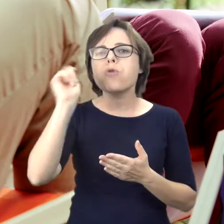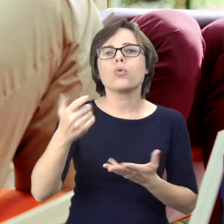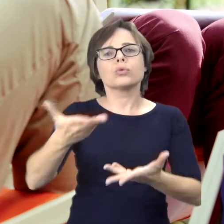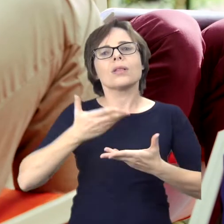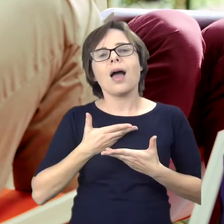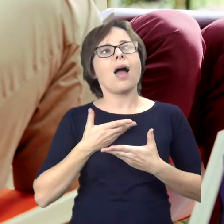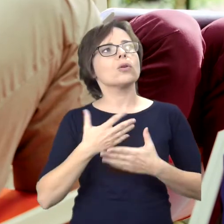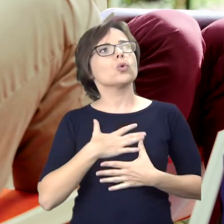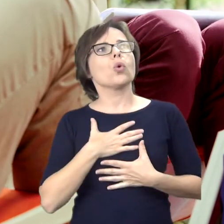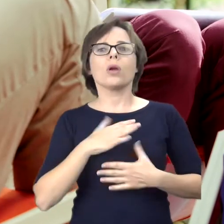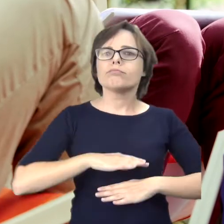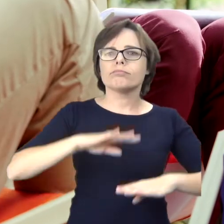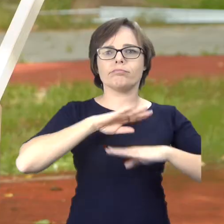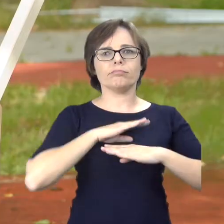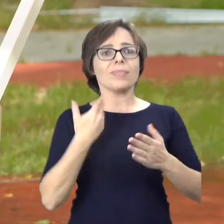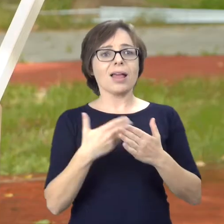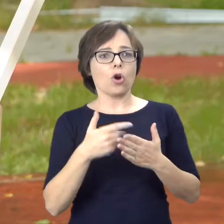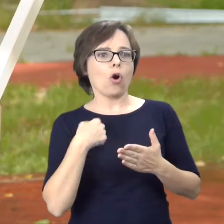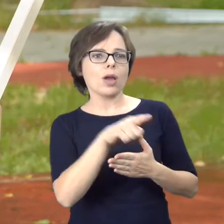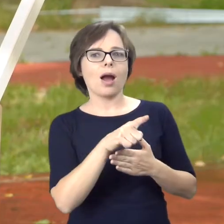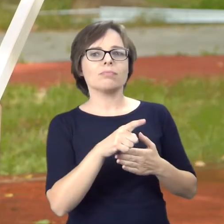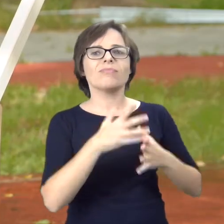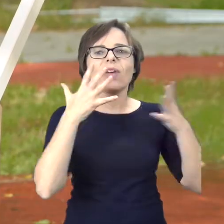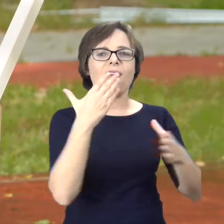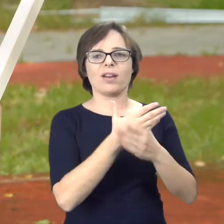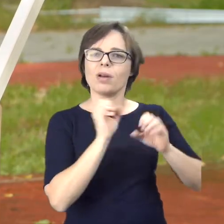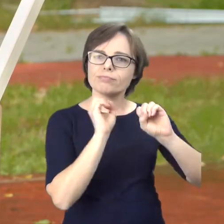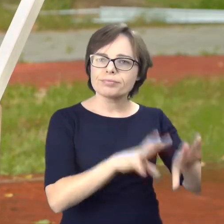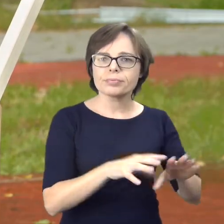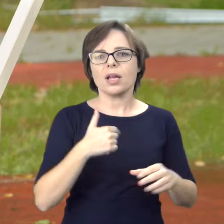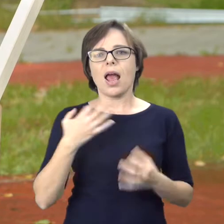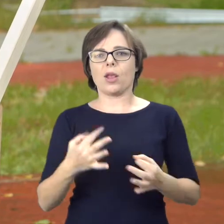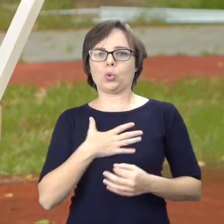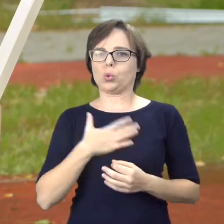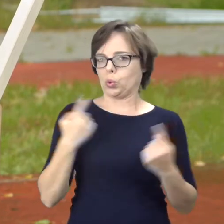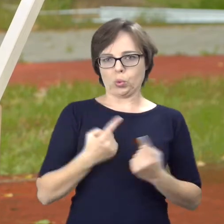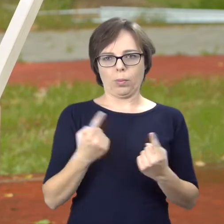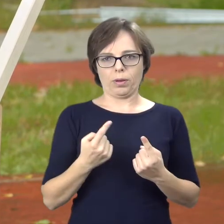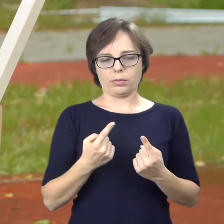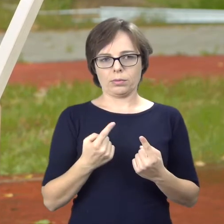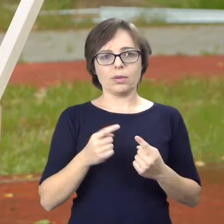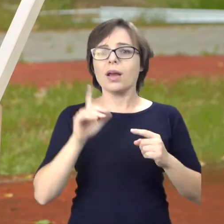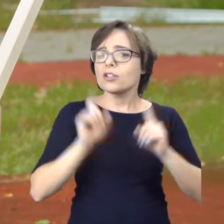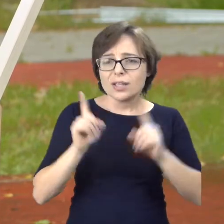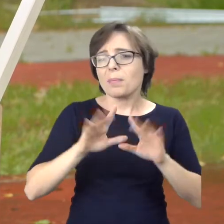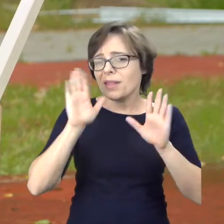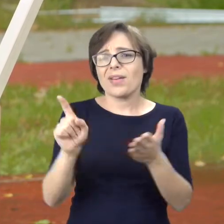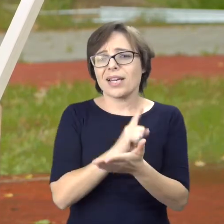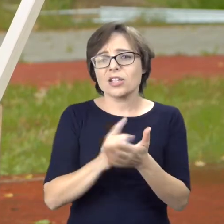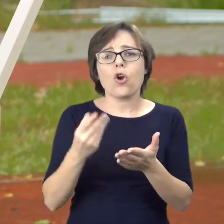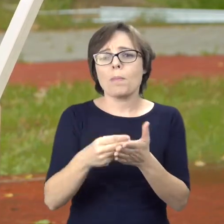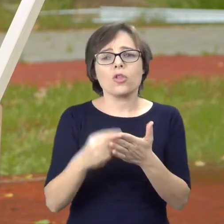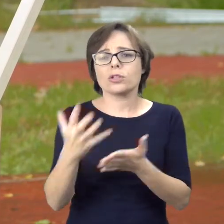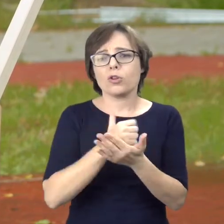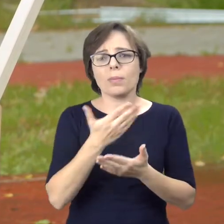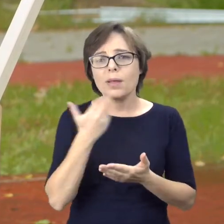spełnia, są tym, dlaczego ja odszedłem z korporacji i dlaczego czuję się mega super, czasami nawet, wiesz, no mając to ryzyko nie zarobienia kasy, ale wiesz, ale